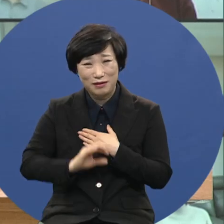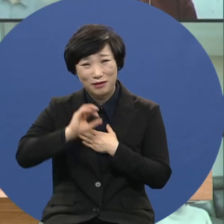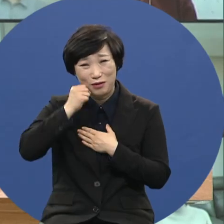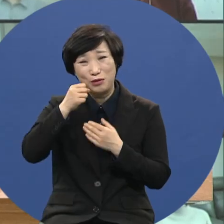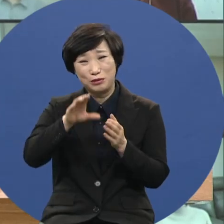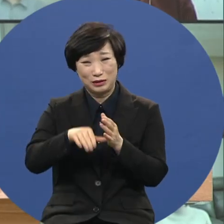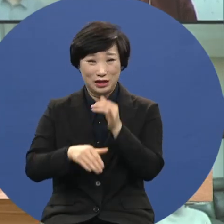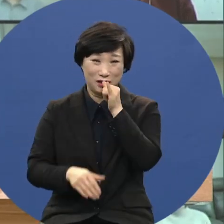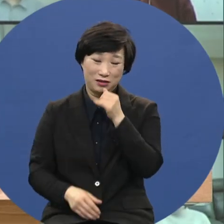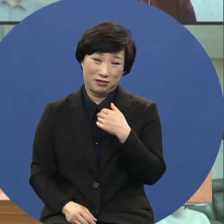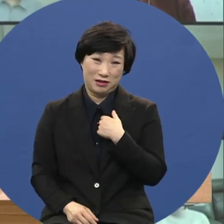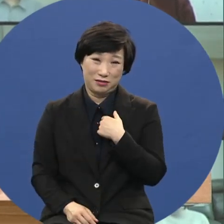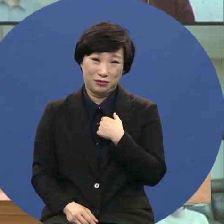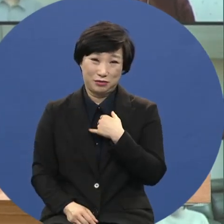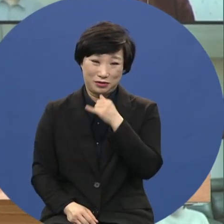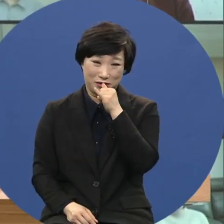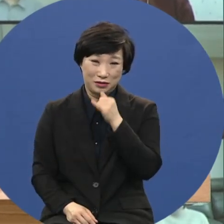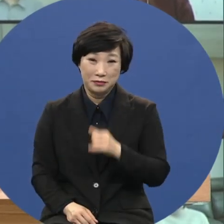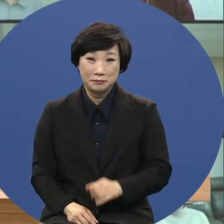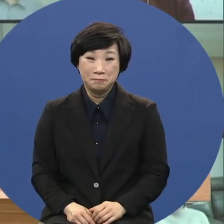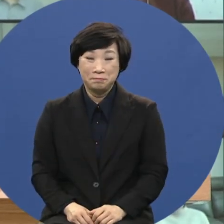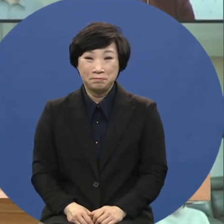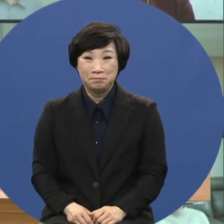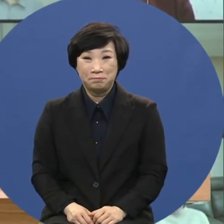어려울 때